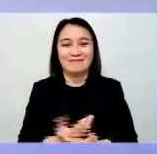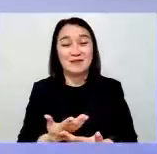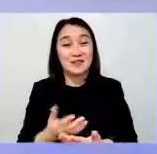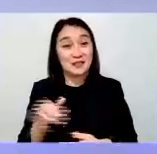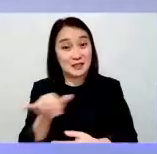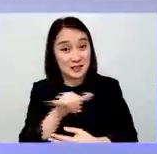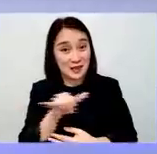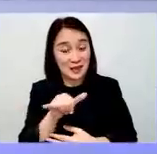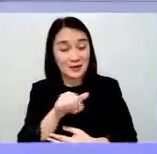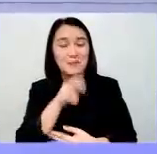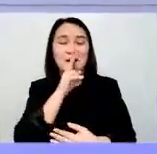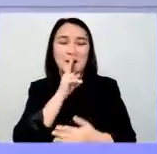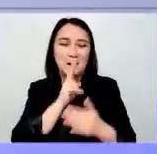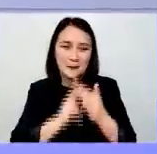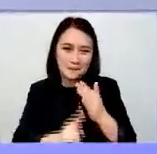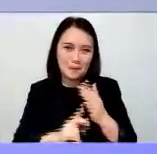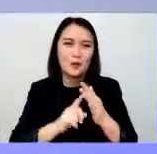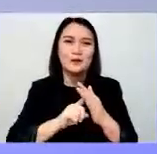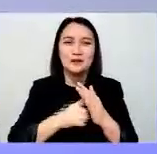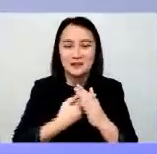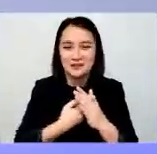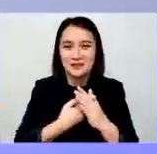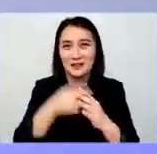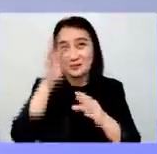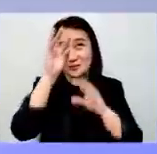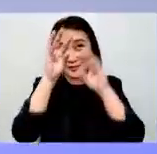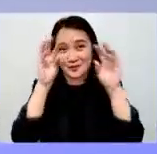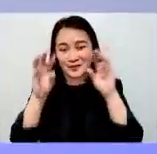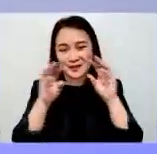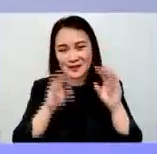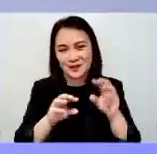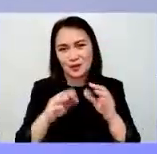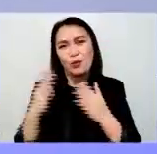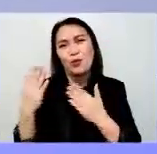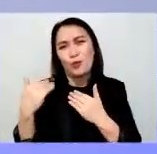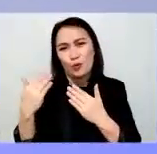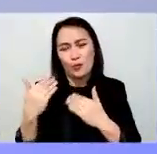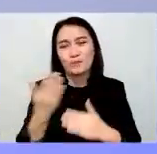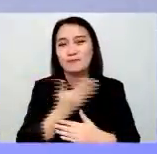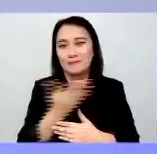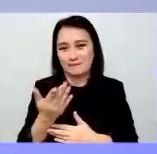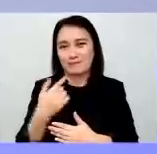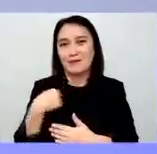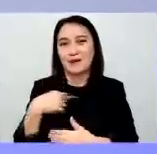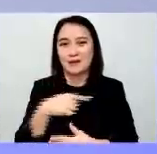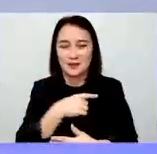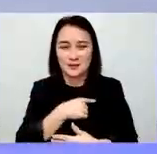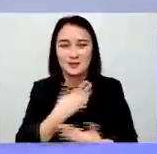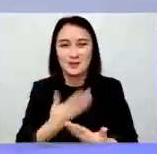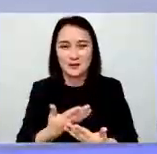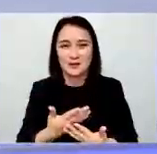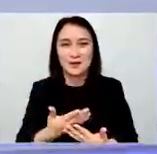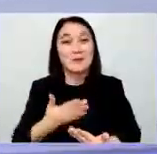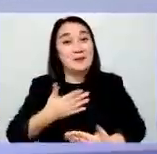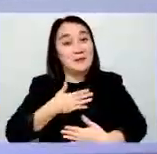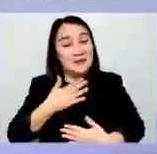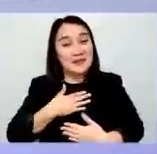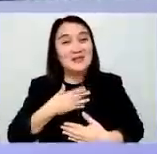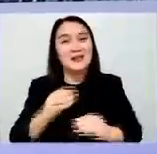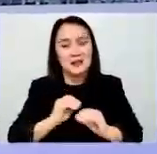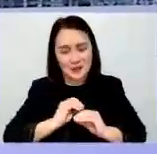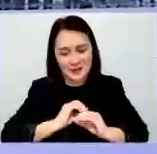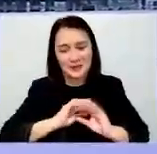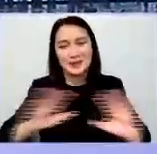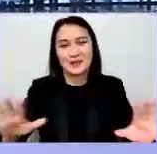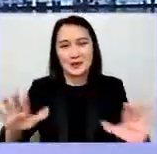humble beginnings ng Christmas ball, naway maging instrumento rin po tayo ng pagpapasaya at pag-asa.